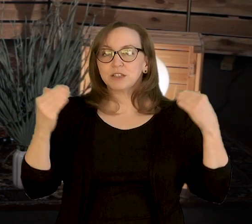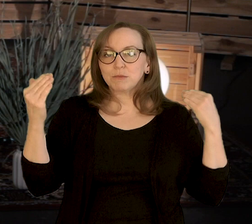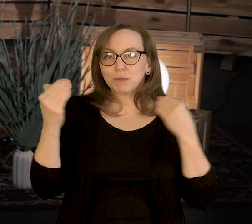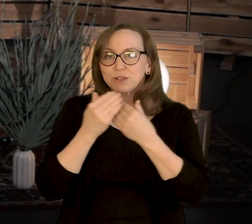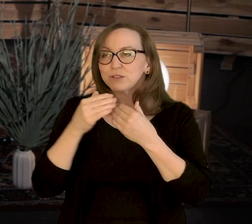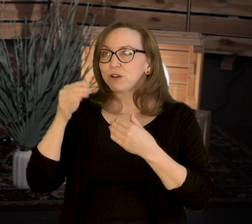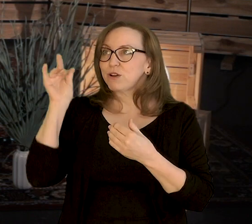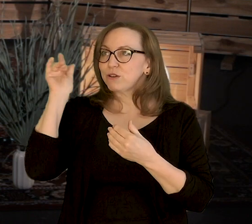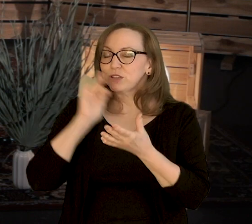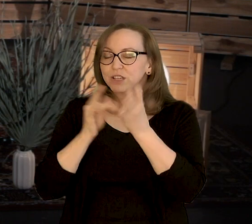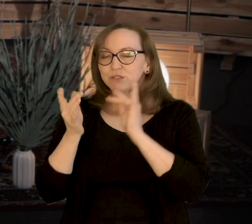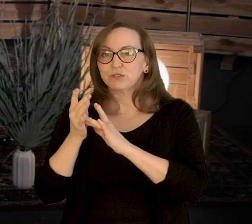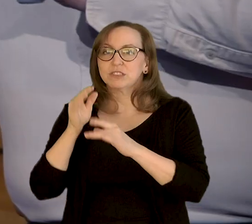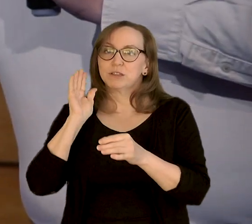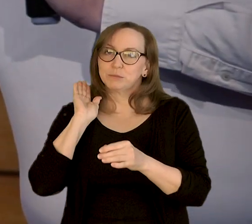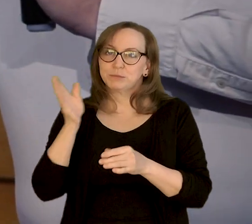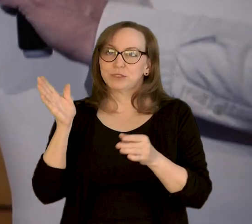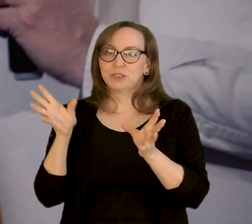Jezusa.